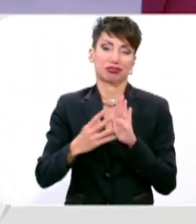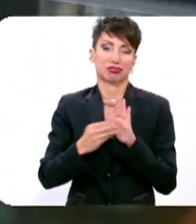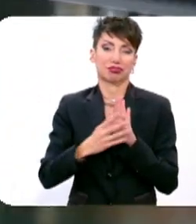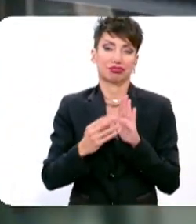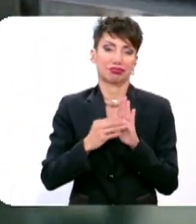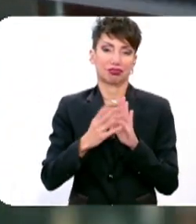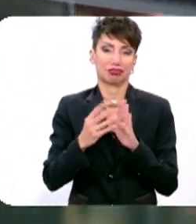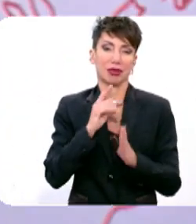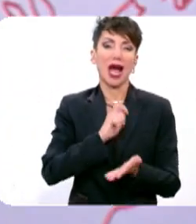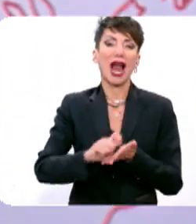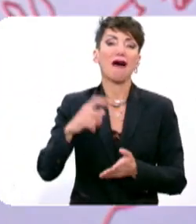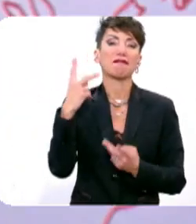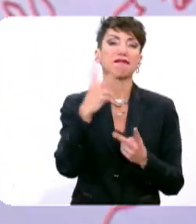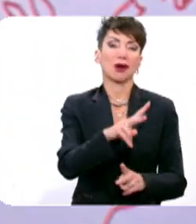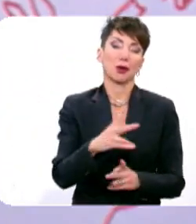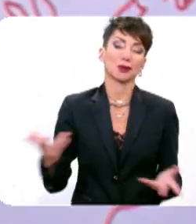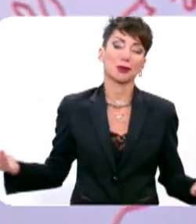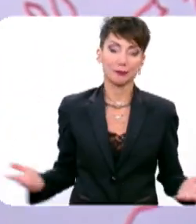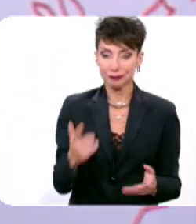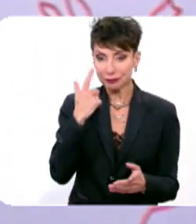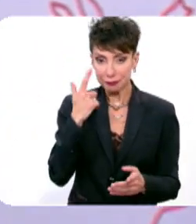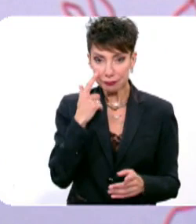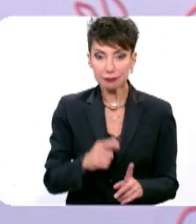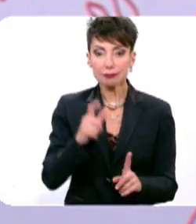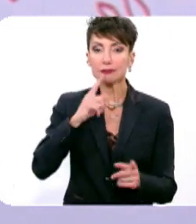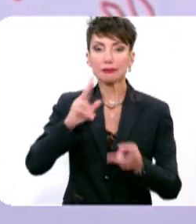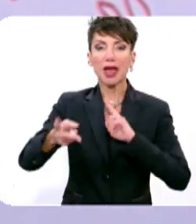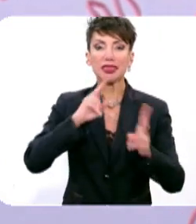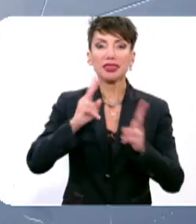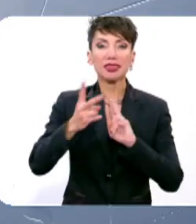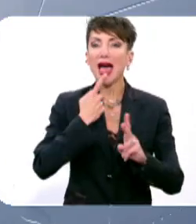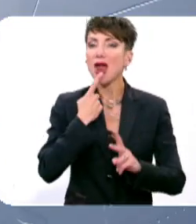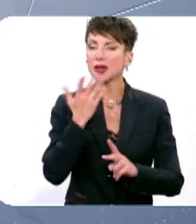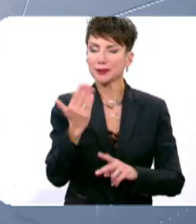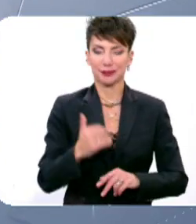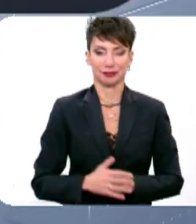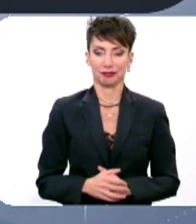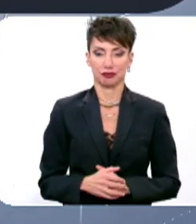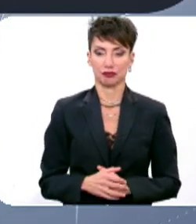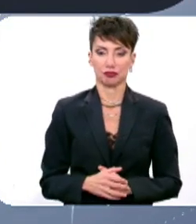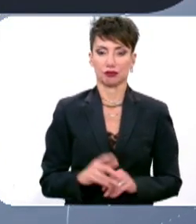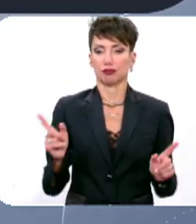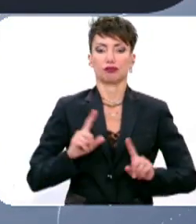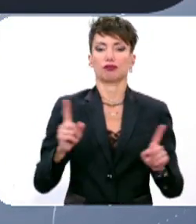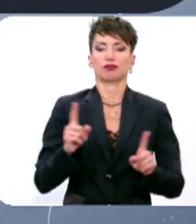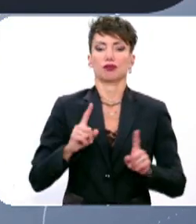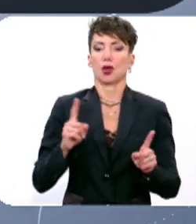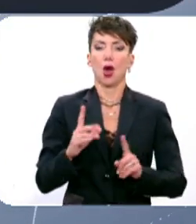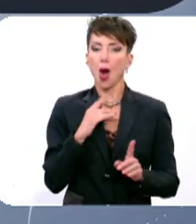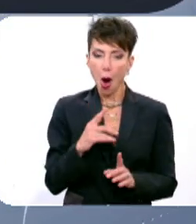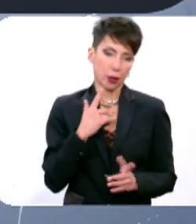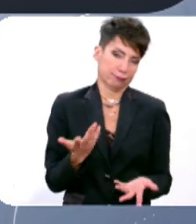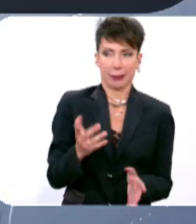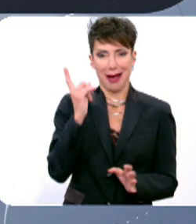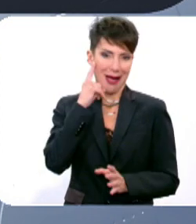ήχο. Μάλιστα. Και μέσα από όλα αυτά, ας δούμε έναν από τους διαλόγους που κατέγραψε η αστυνομία. Όχι. Πόσο θα έπρεπε να πληρώσεις,